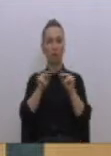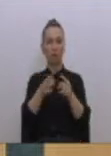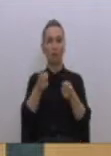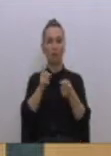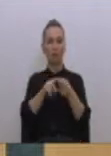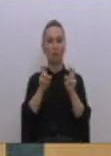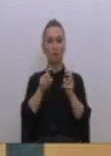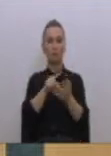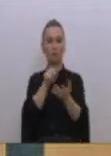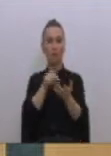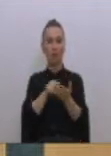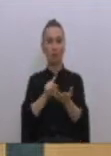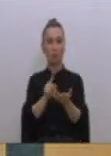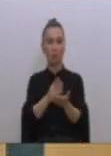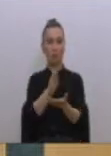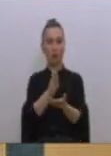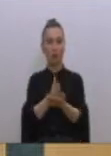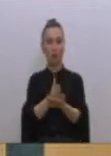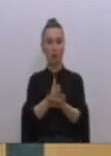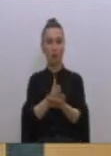ისეთ საკითხებს, რომლებიც